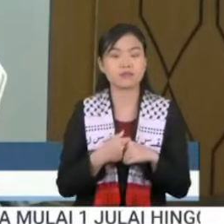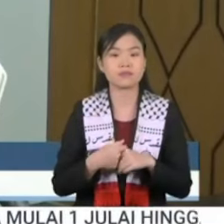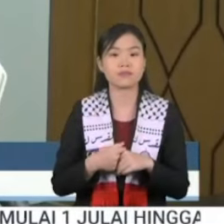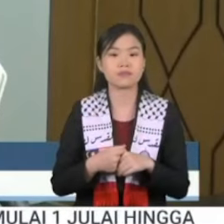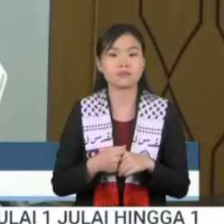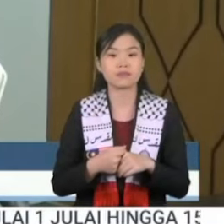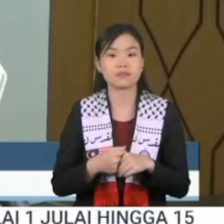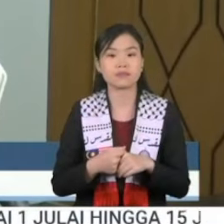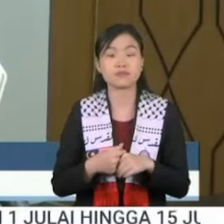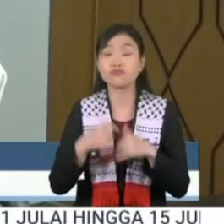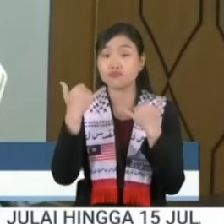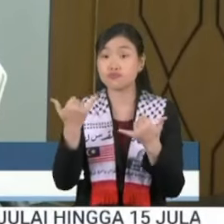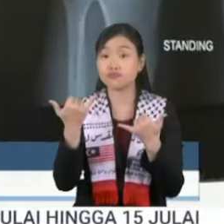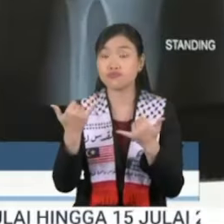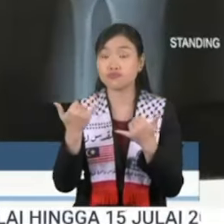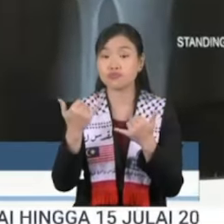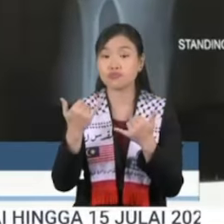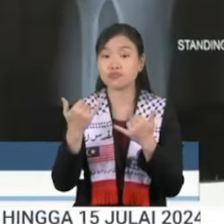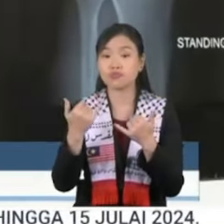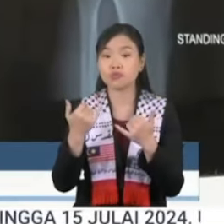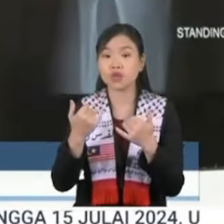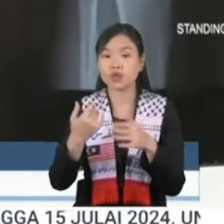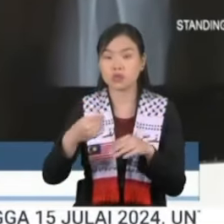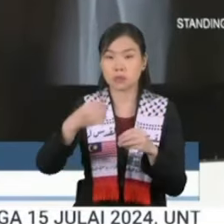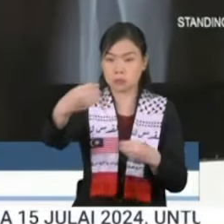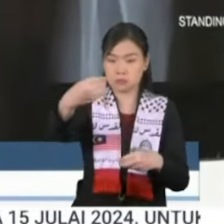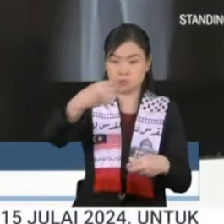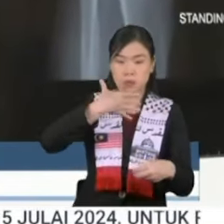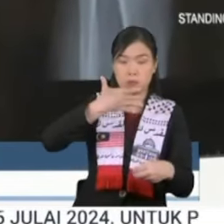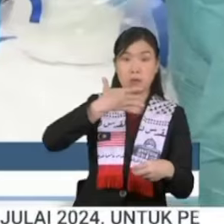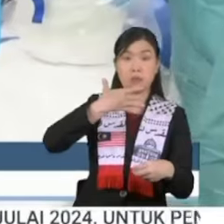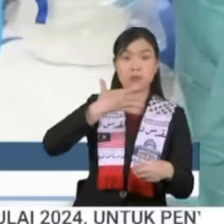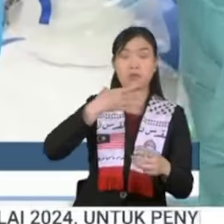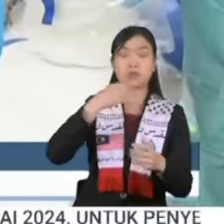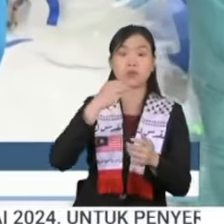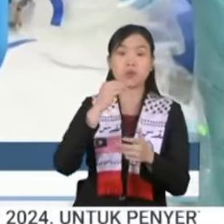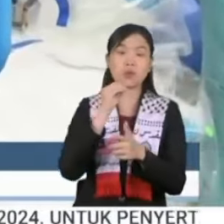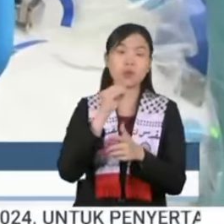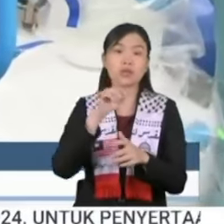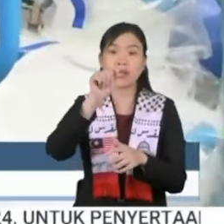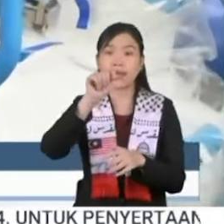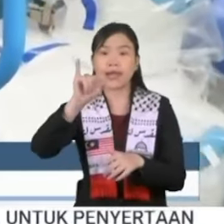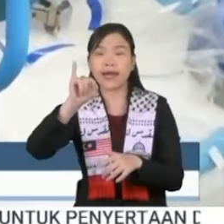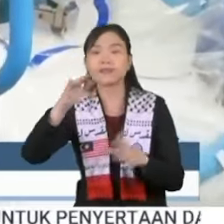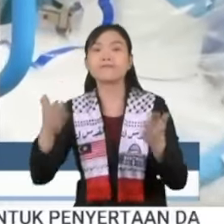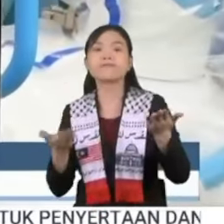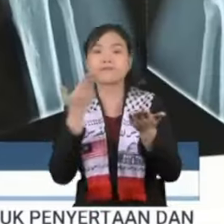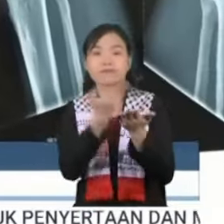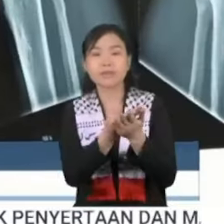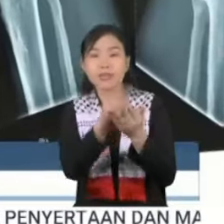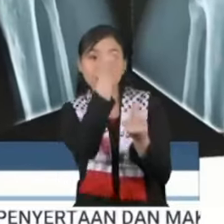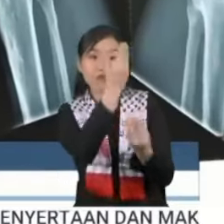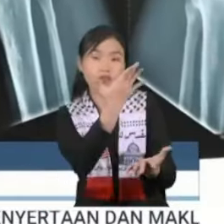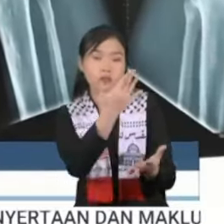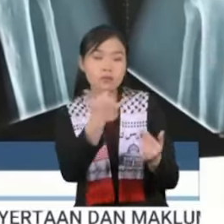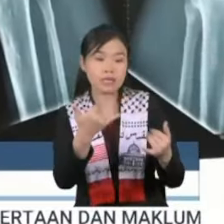sama. So sekarang berdasarkan X-ray CT scan you, AI cakap ini safety zone untuk you. So